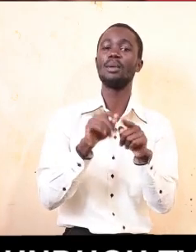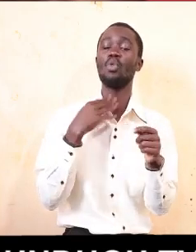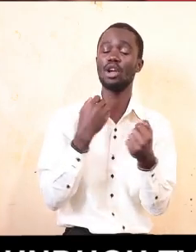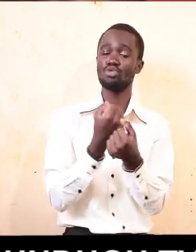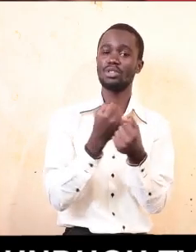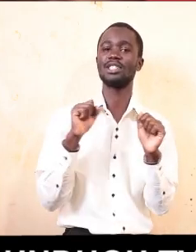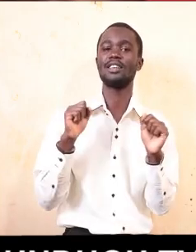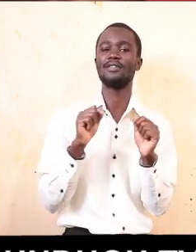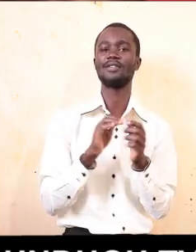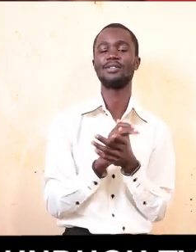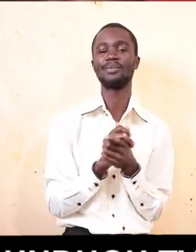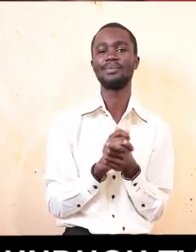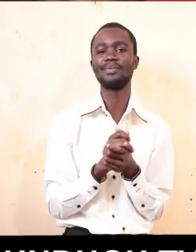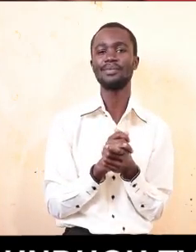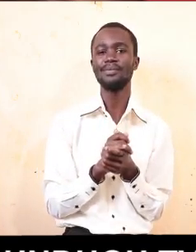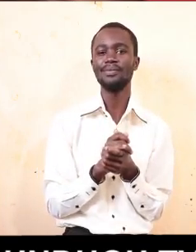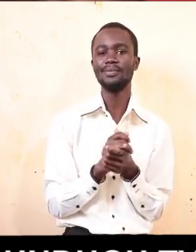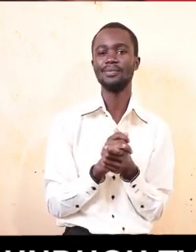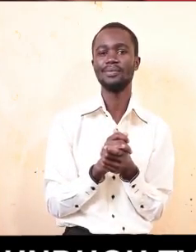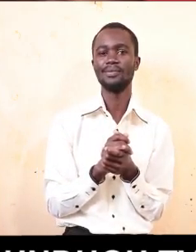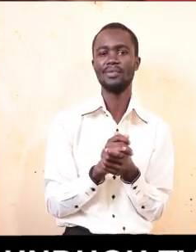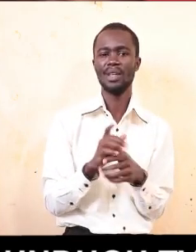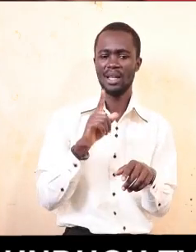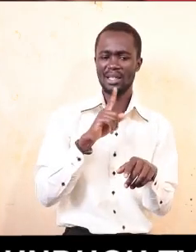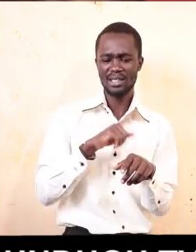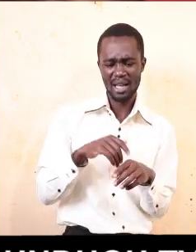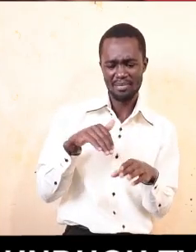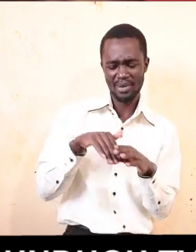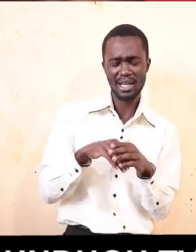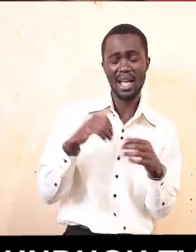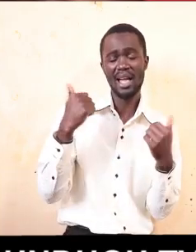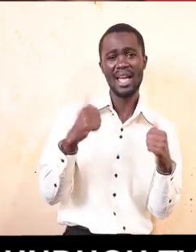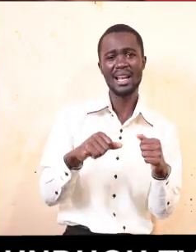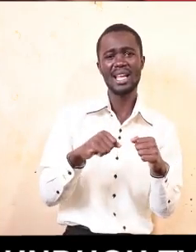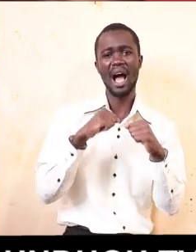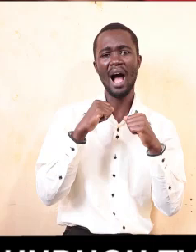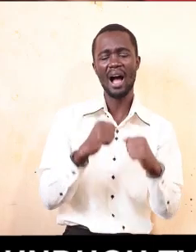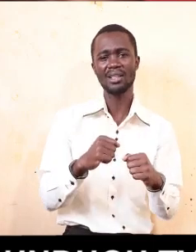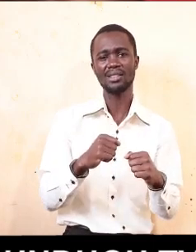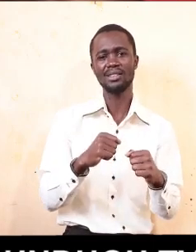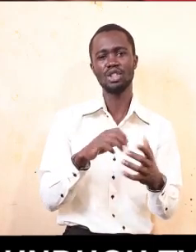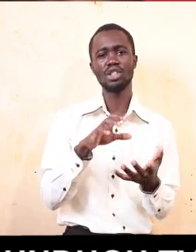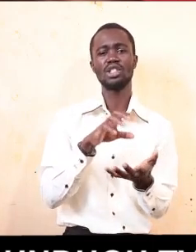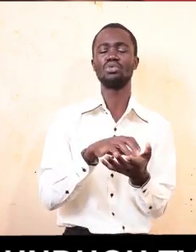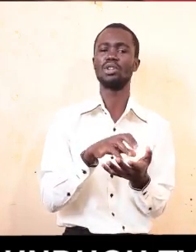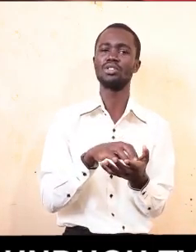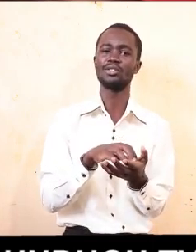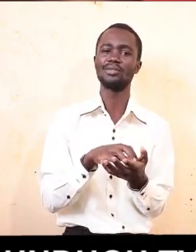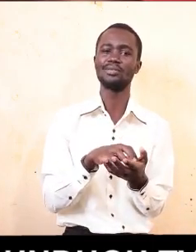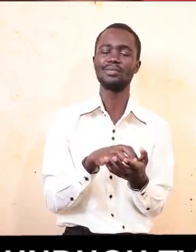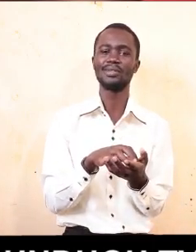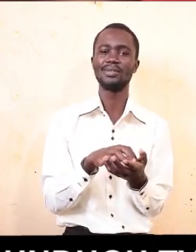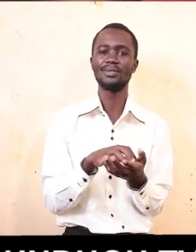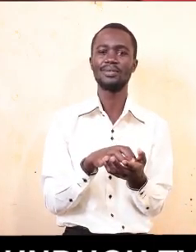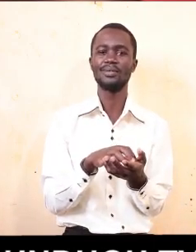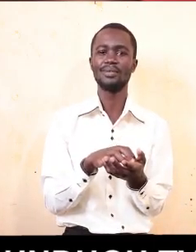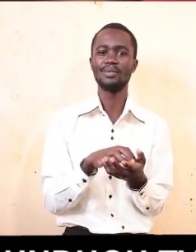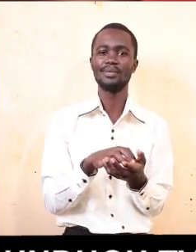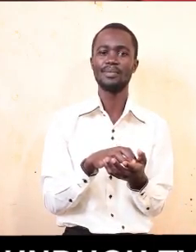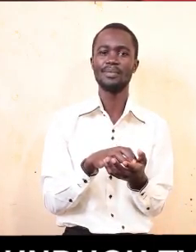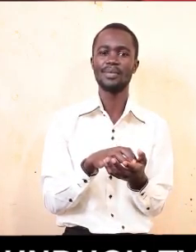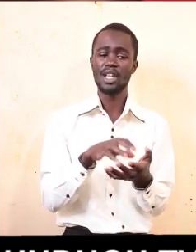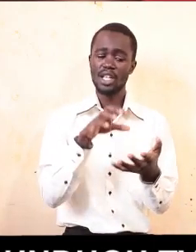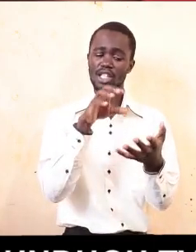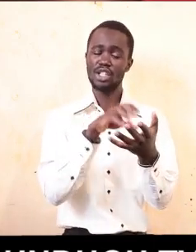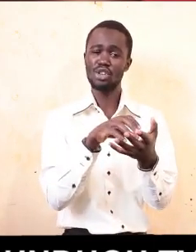kuwakomboa. Wakati tunapokuwa katika hali yoyote ngumu, hali yoyote ambao inaleta